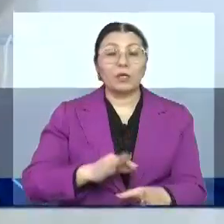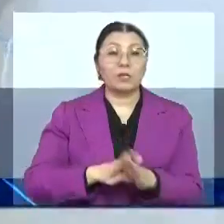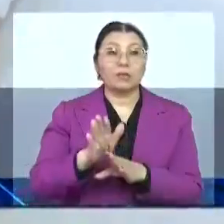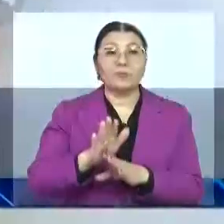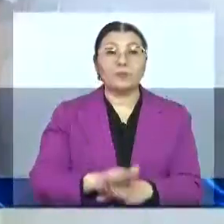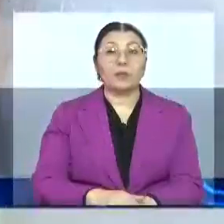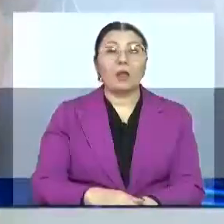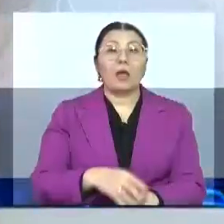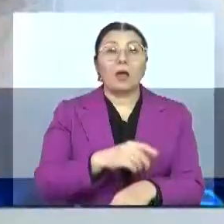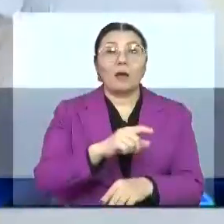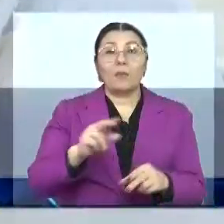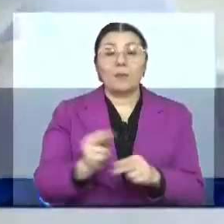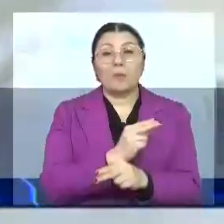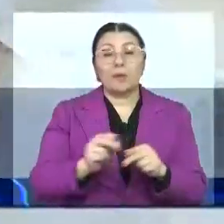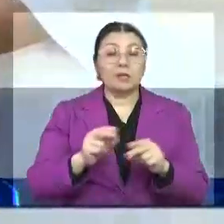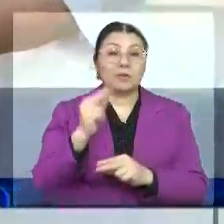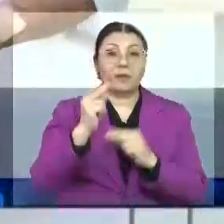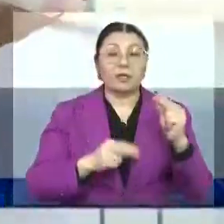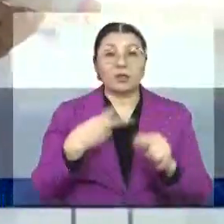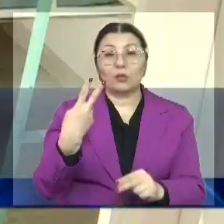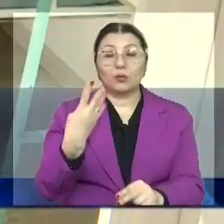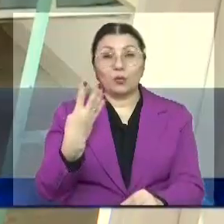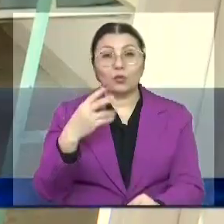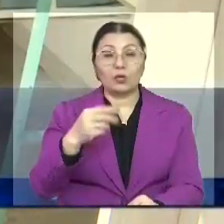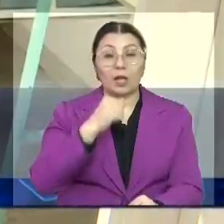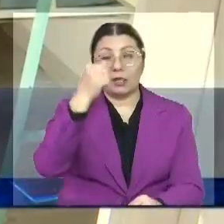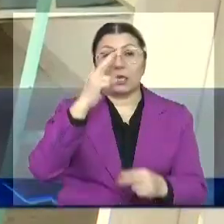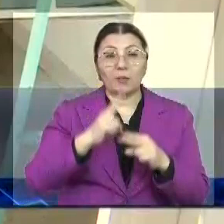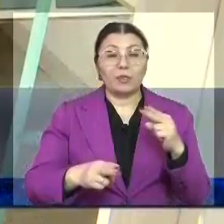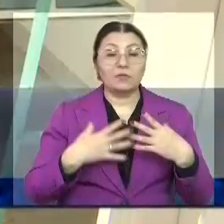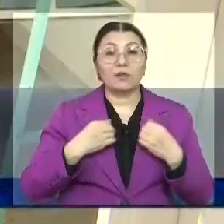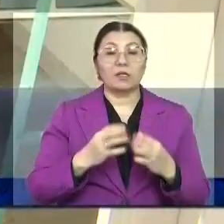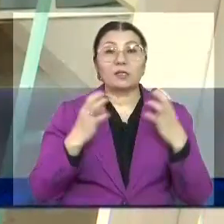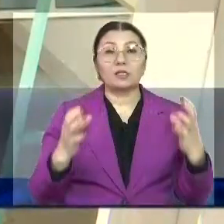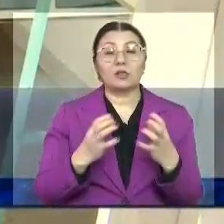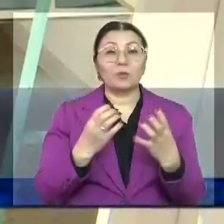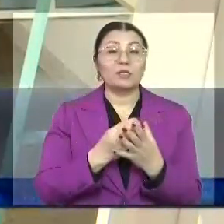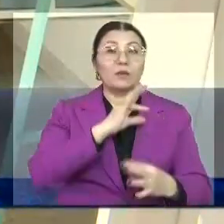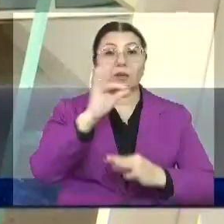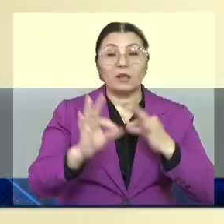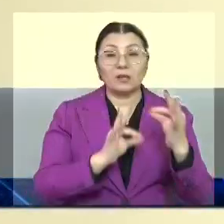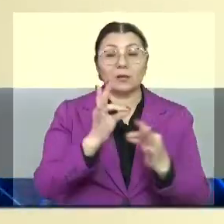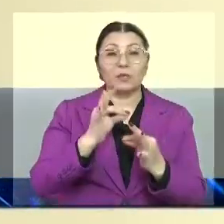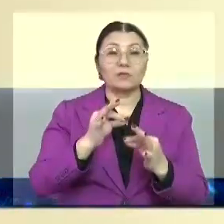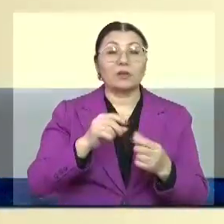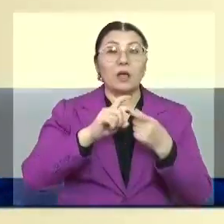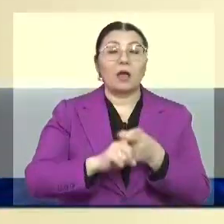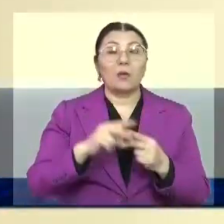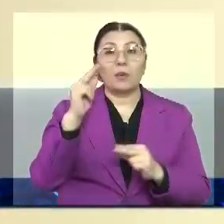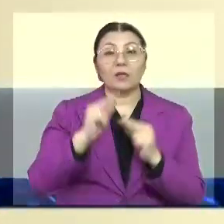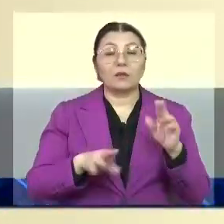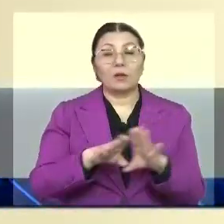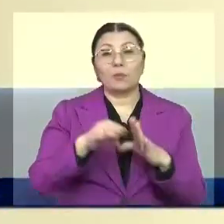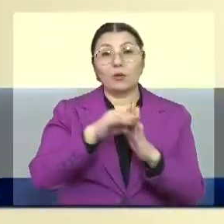жабдықталған. Амбулаторияның құрылысы 4 айда аяқталды. Ауылдық денсаулық сақтау саласын модернизациялау жобасы арқылы салынды. Жалпы бұл